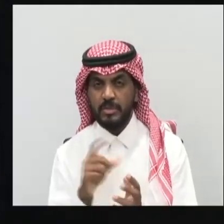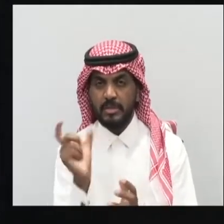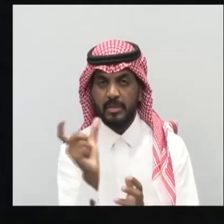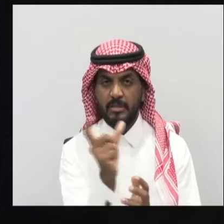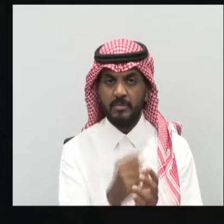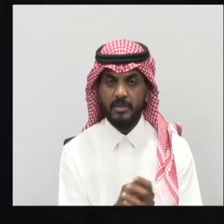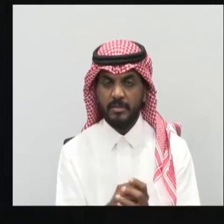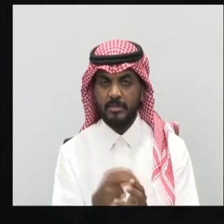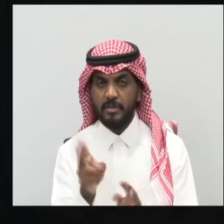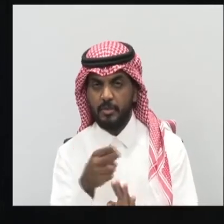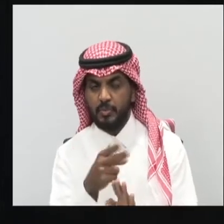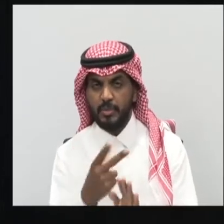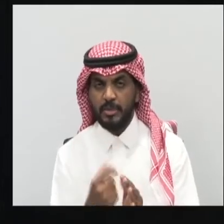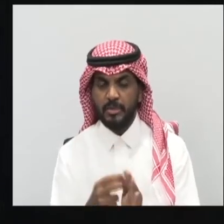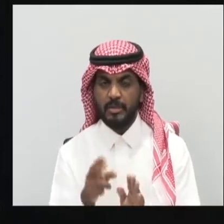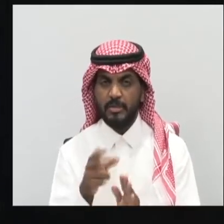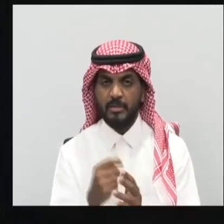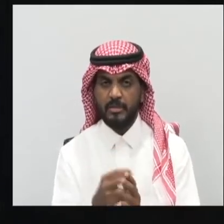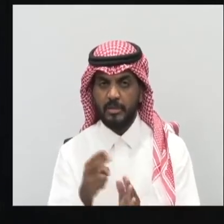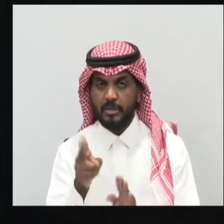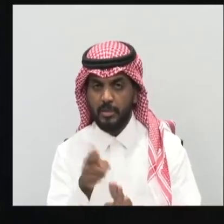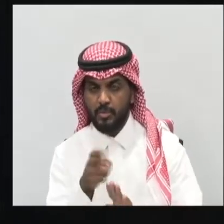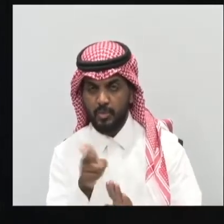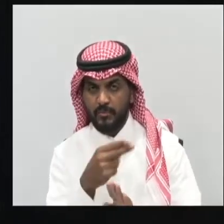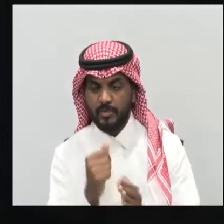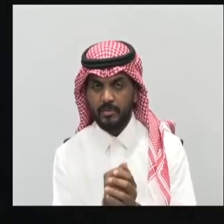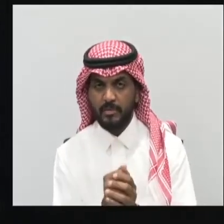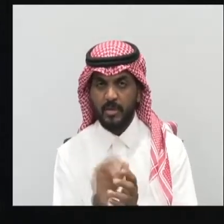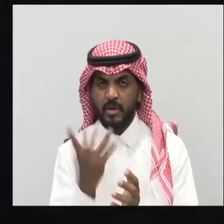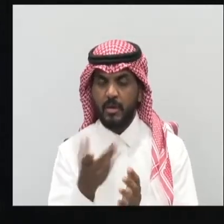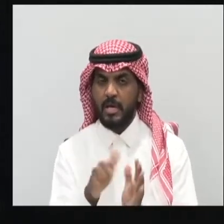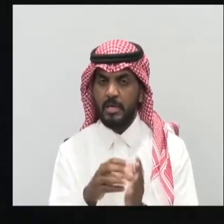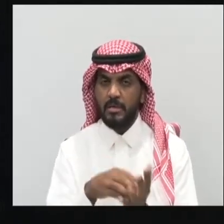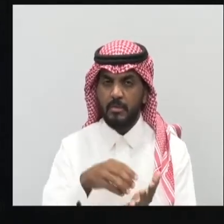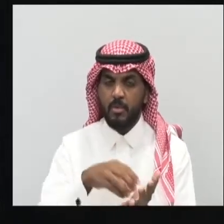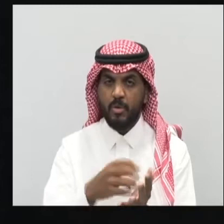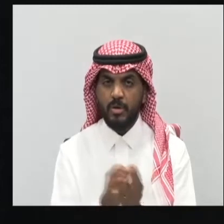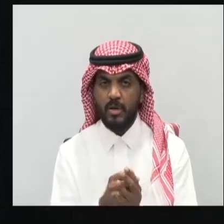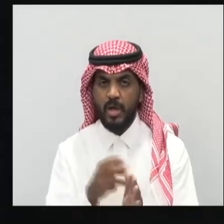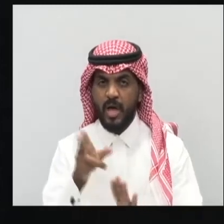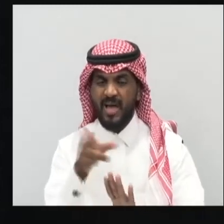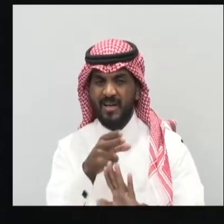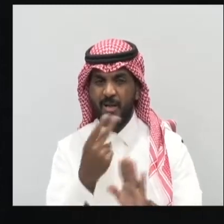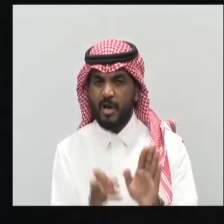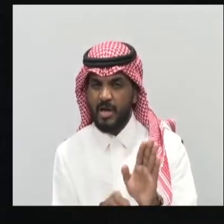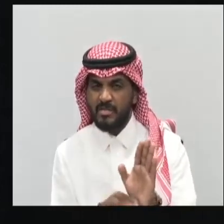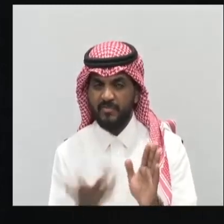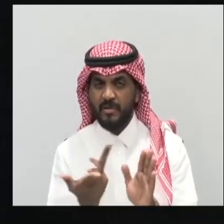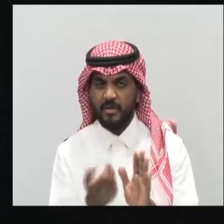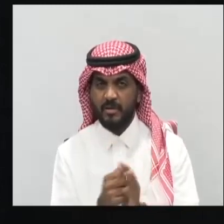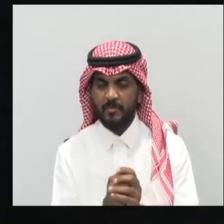بها تنوين تنوين فتح. تنوين الفتح أين يكون يا صغاري؟ أعلى الحرف أم أسفل